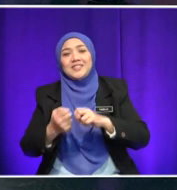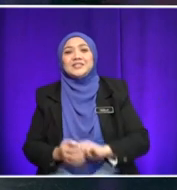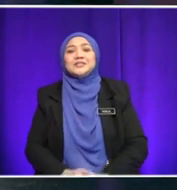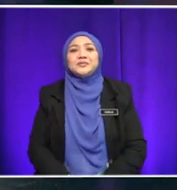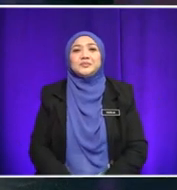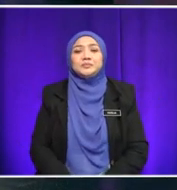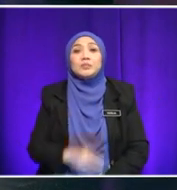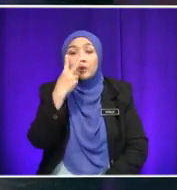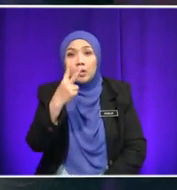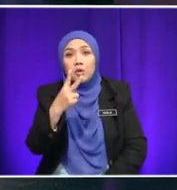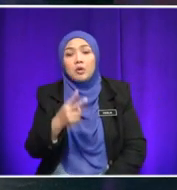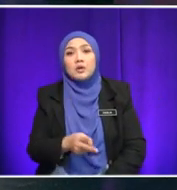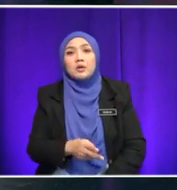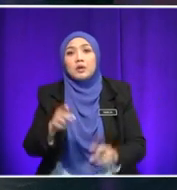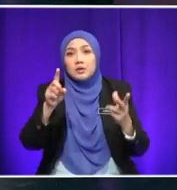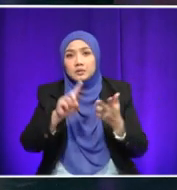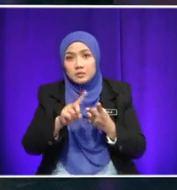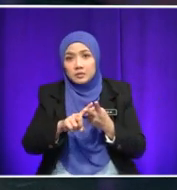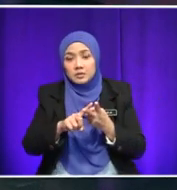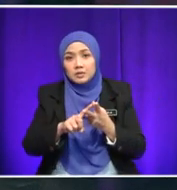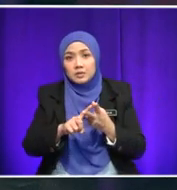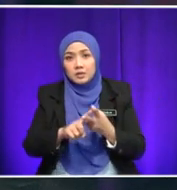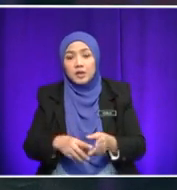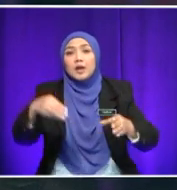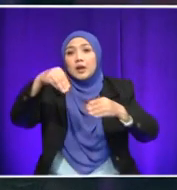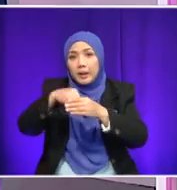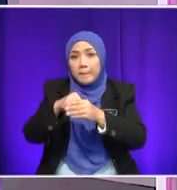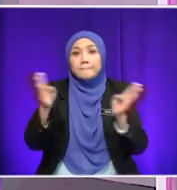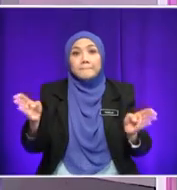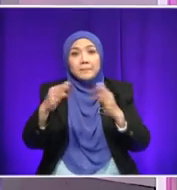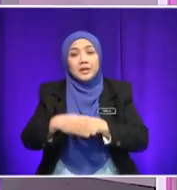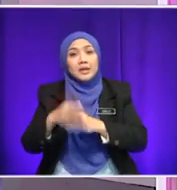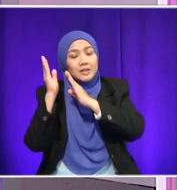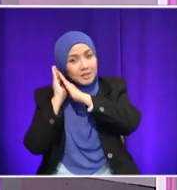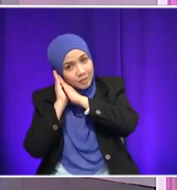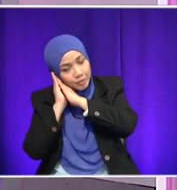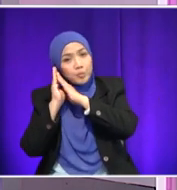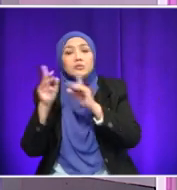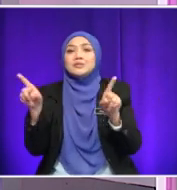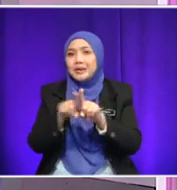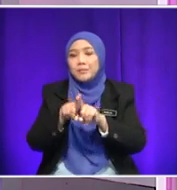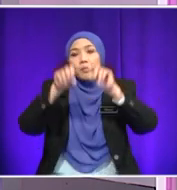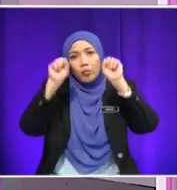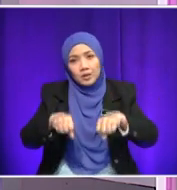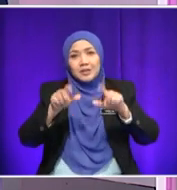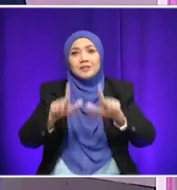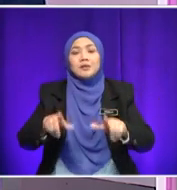bahas tidur pun kita boleh Letakkan bunga ini contoh